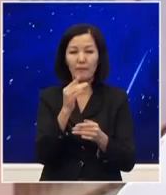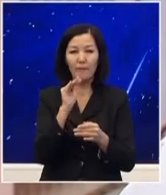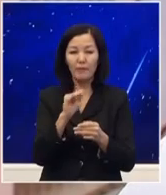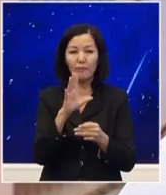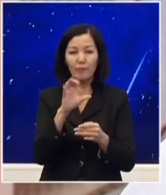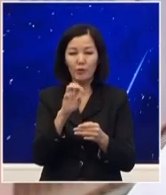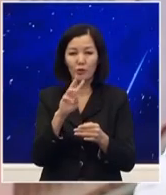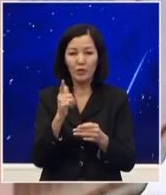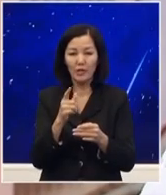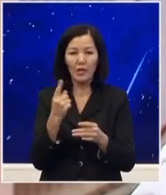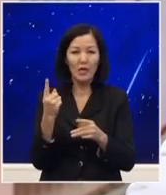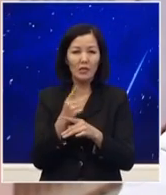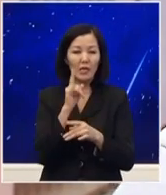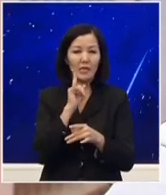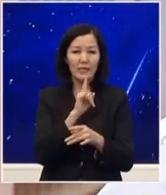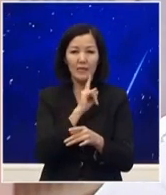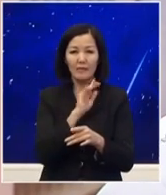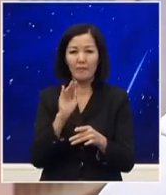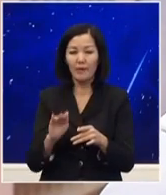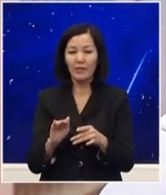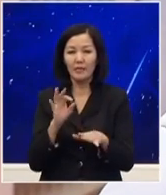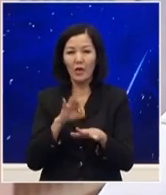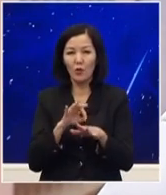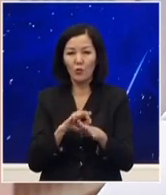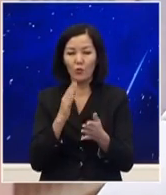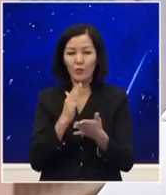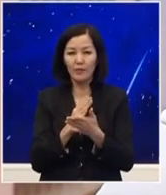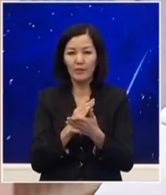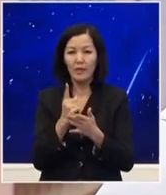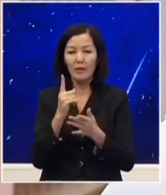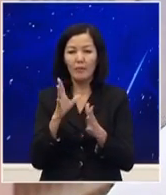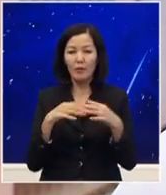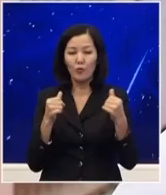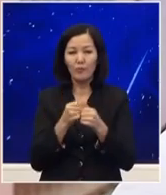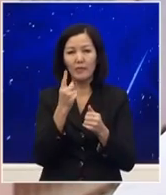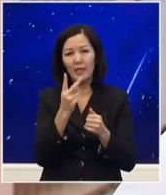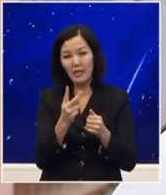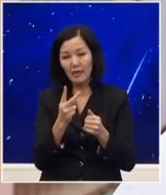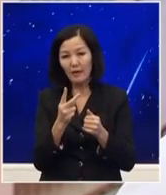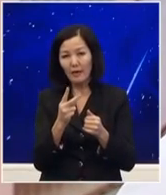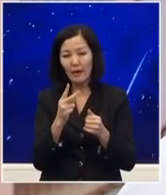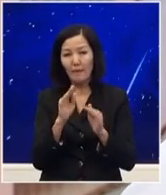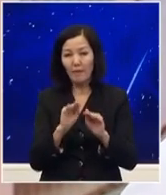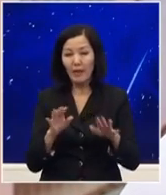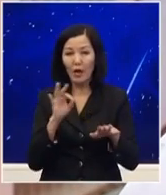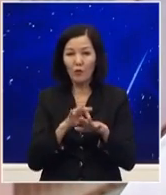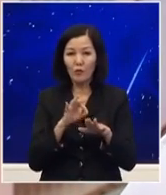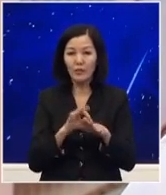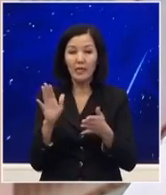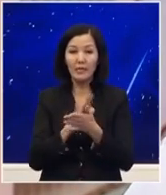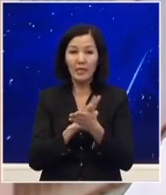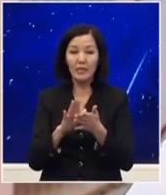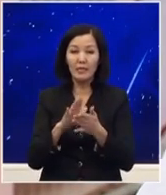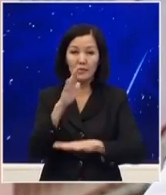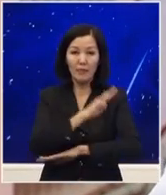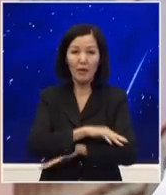теңге. Дегенмен жалғыз басты ананың баласы осы диагнозда болса, және бір отбасыда 2 бала да осы дертке шалдықса, онда олар тегін сабаққа